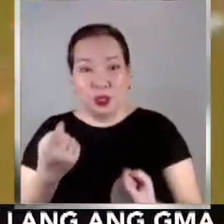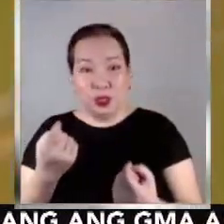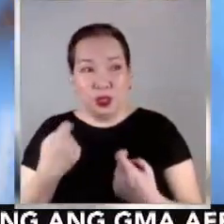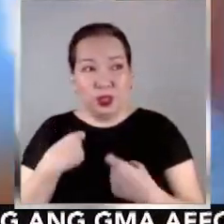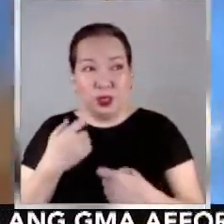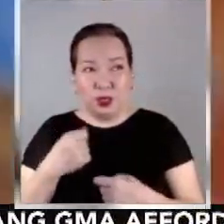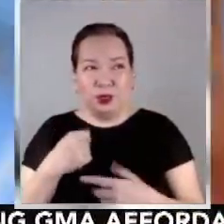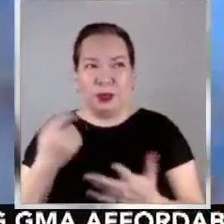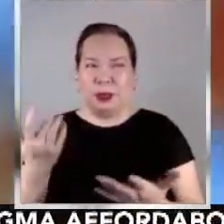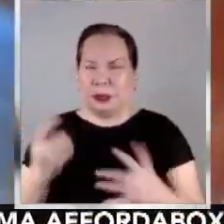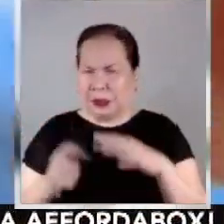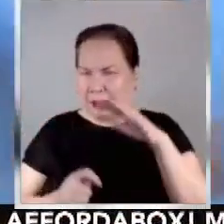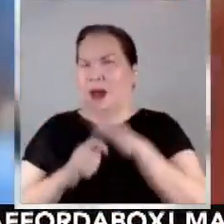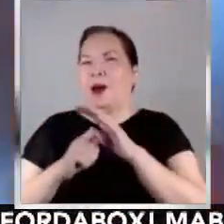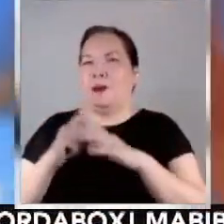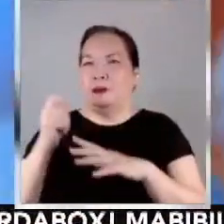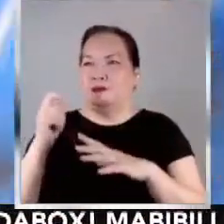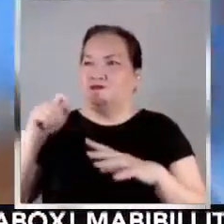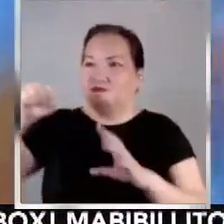mundo.